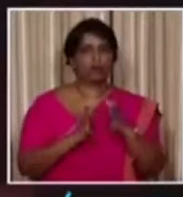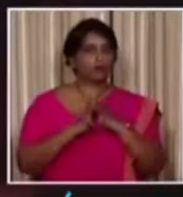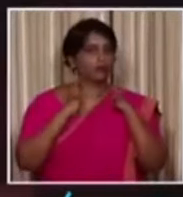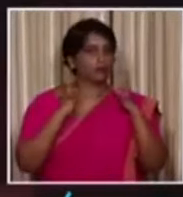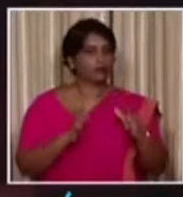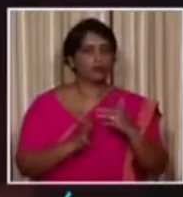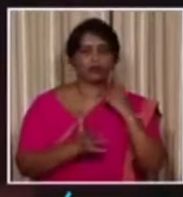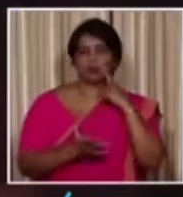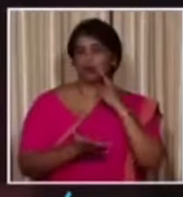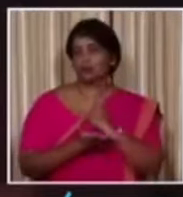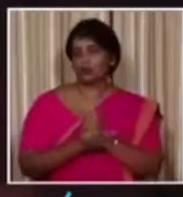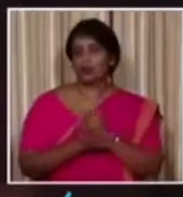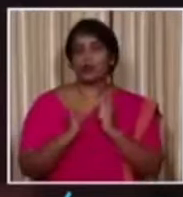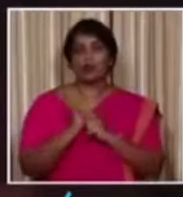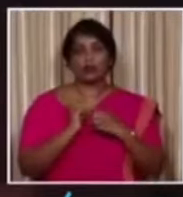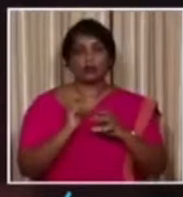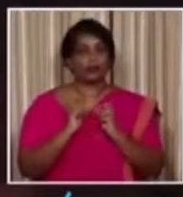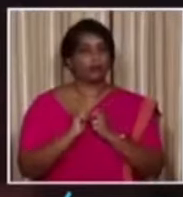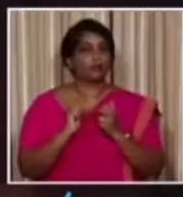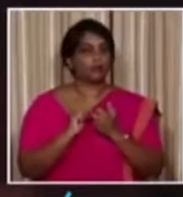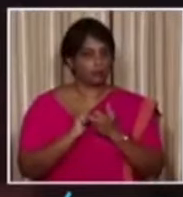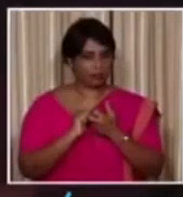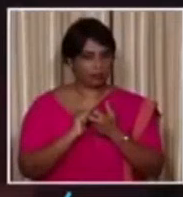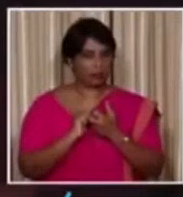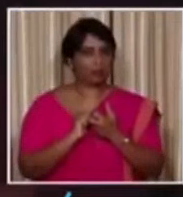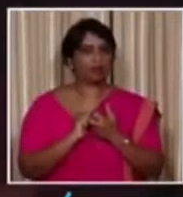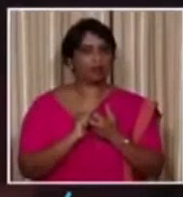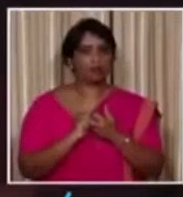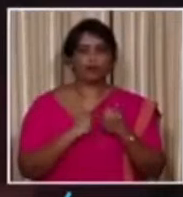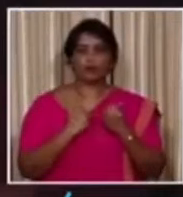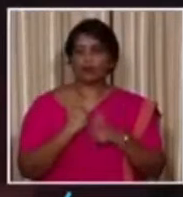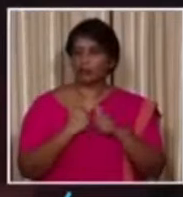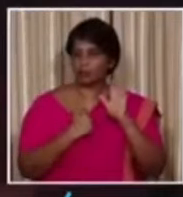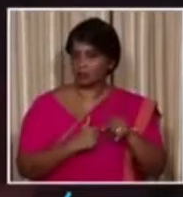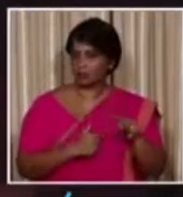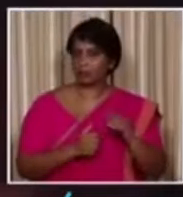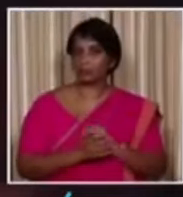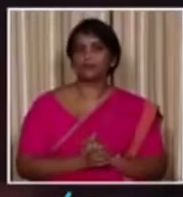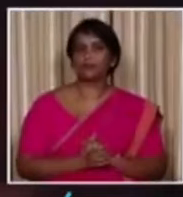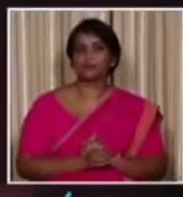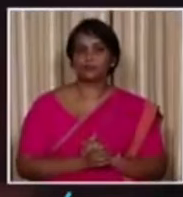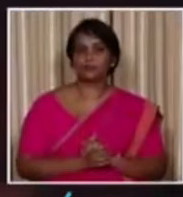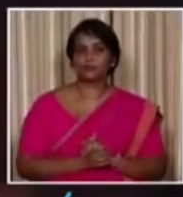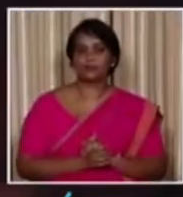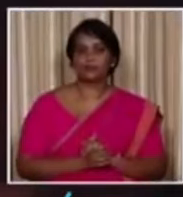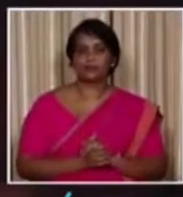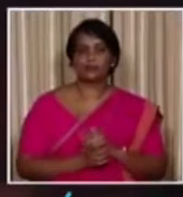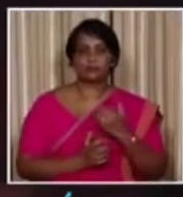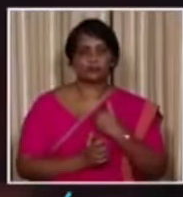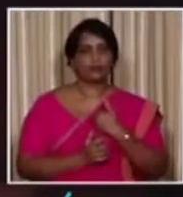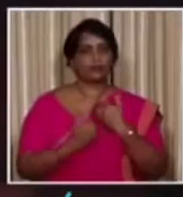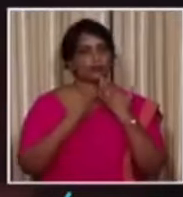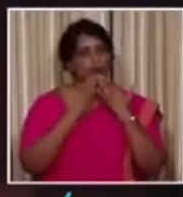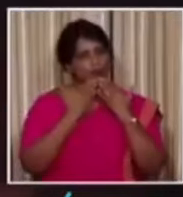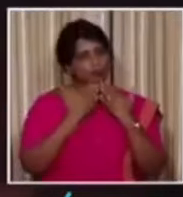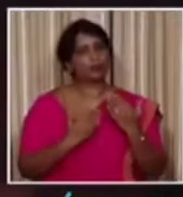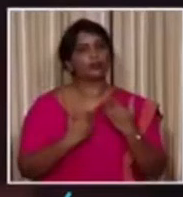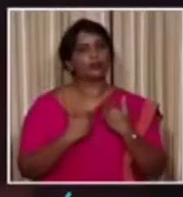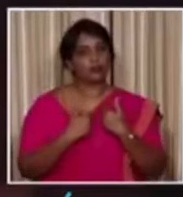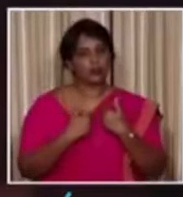බරපතල දැවැන්ත ණය මර උගුලක් නිර්මාණය වෙලා තිබෙනවා. ඉතින් මම කෘතගුණ